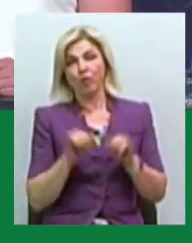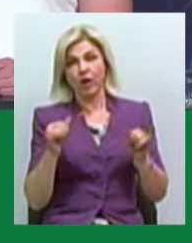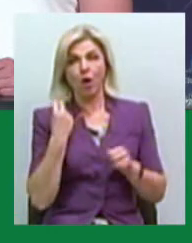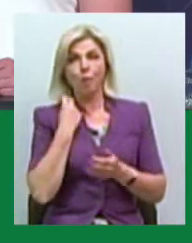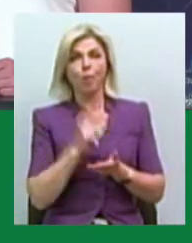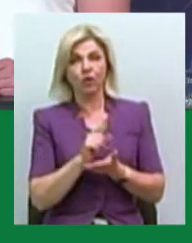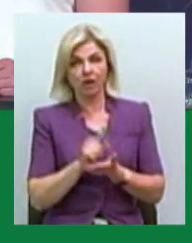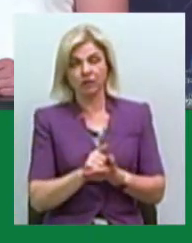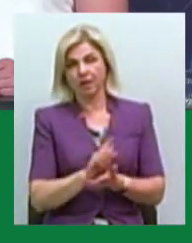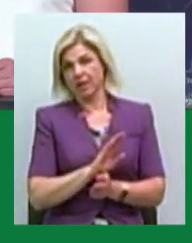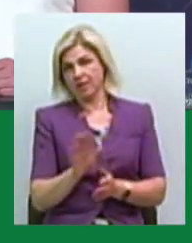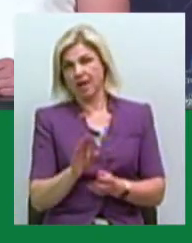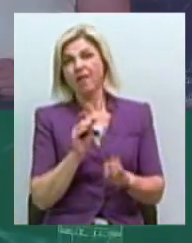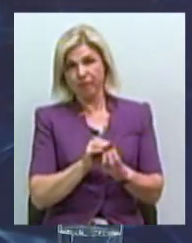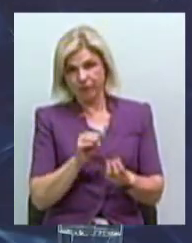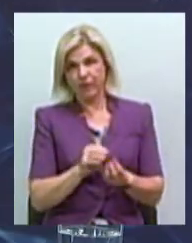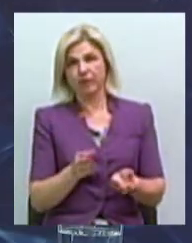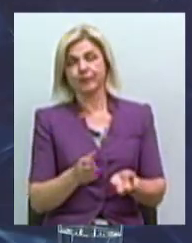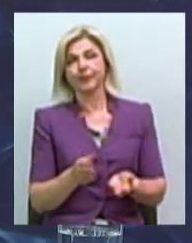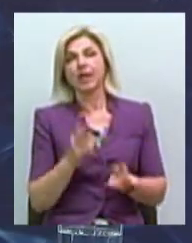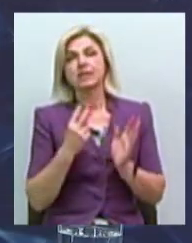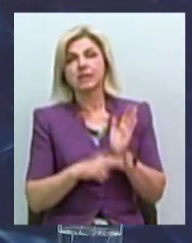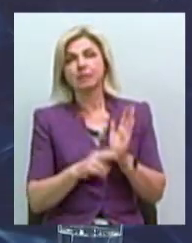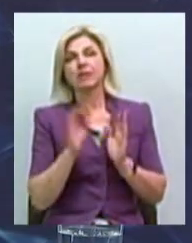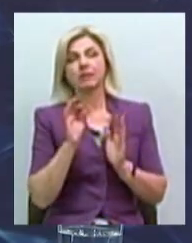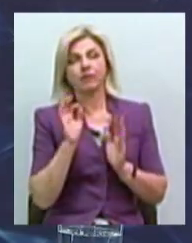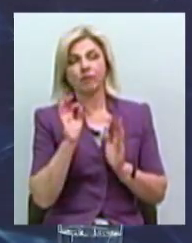Як отримало ПДФО, так і буде.